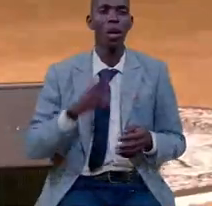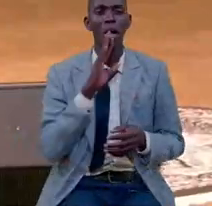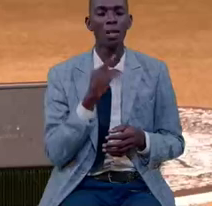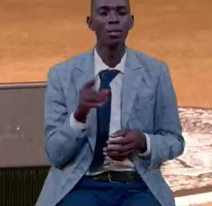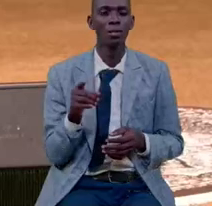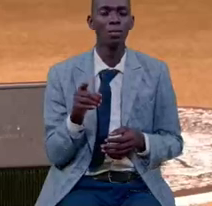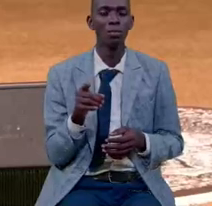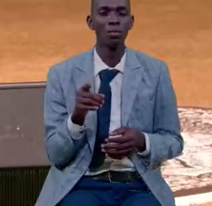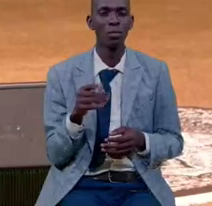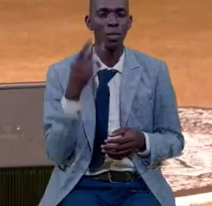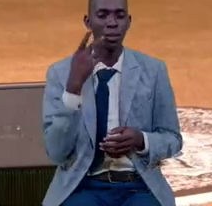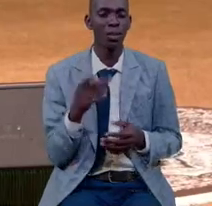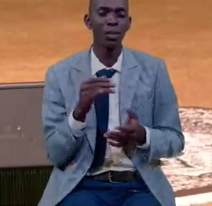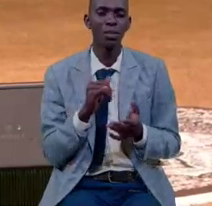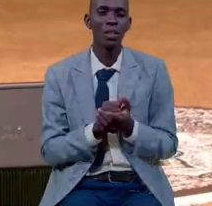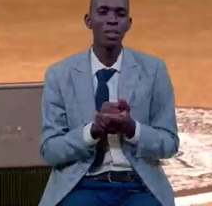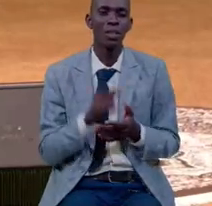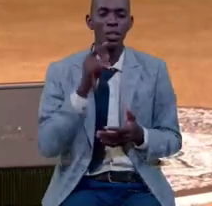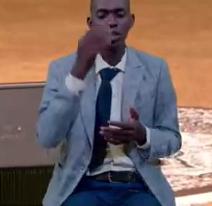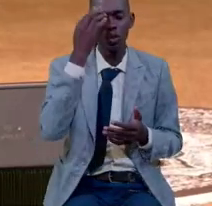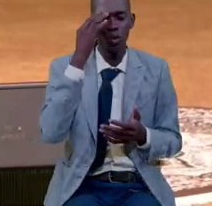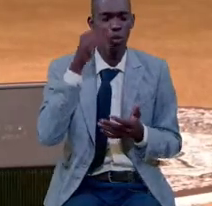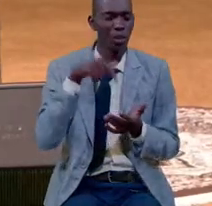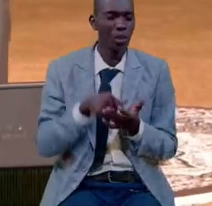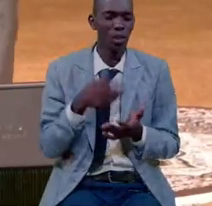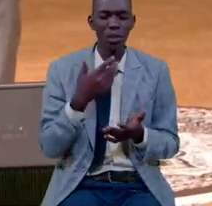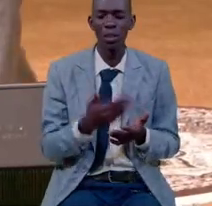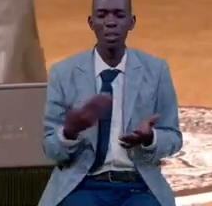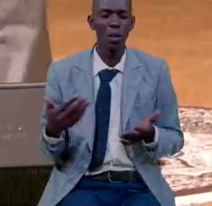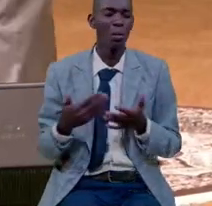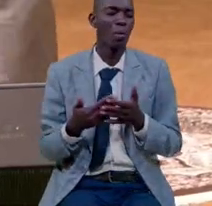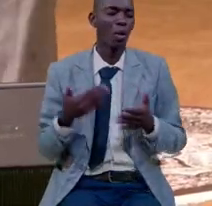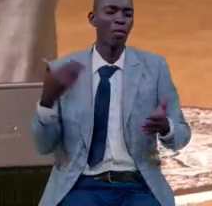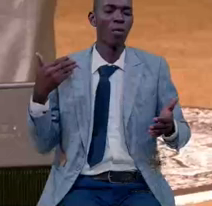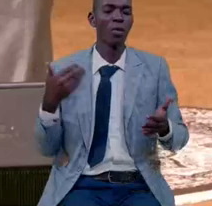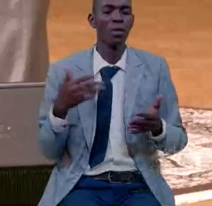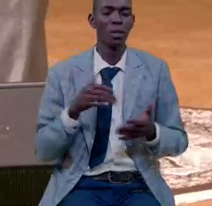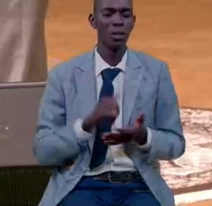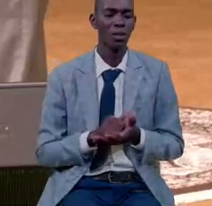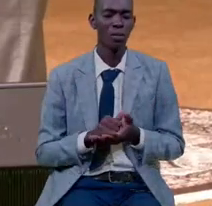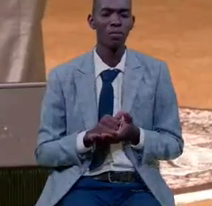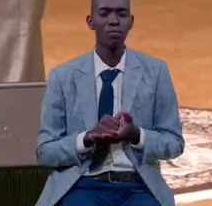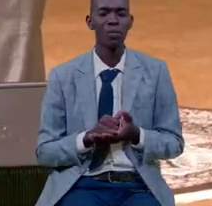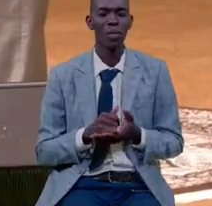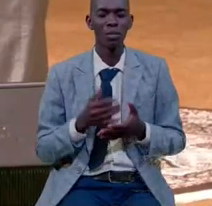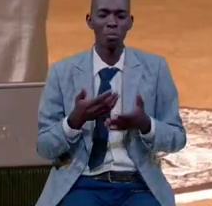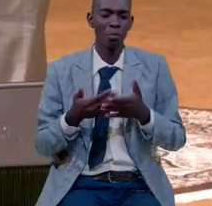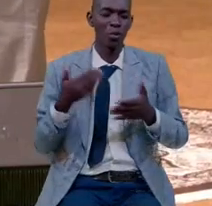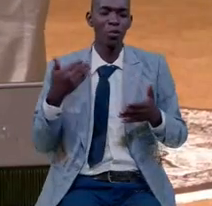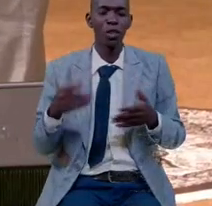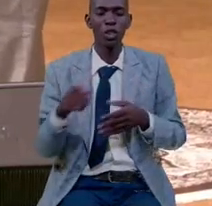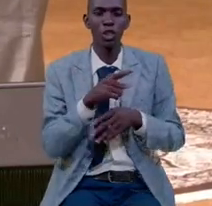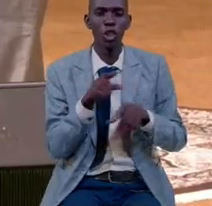êtes avertis, mettez-vous sur vos gardes, de peur qu'entraînés par l'égarement des